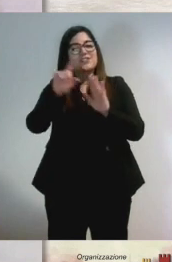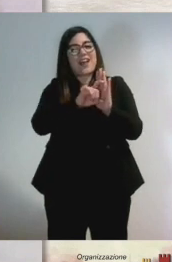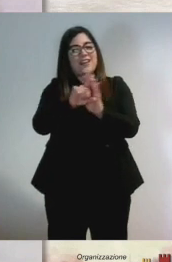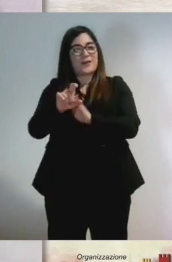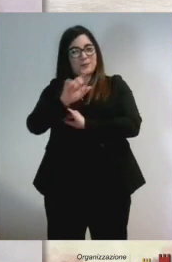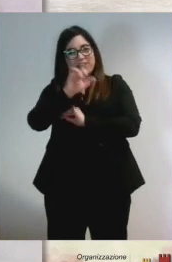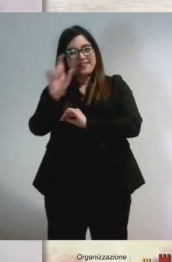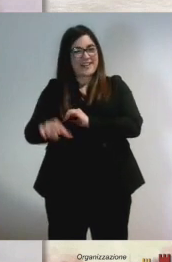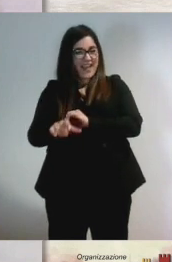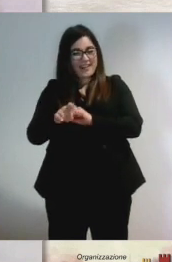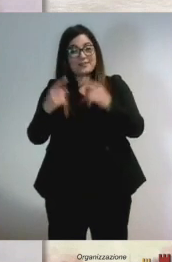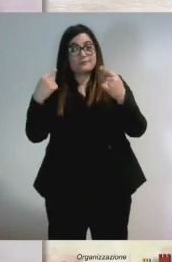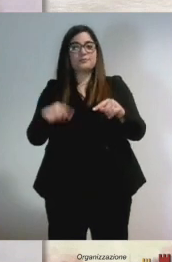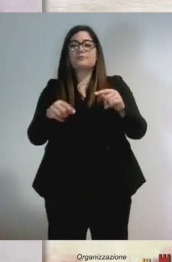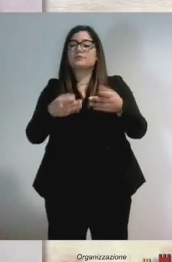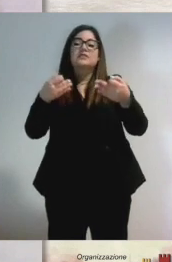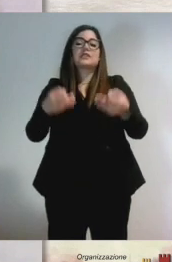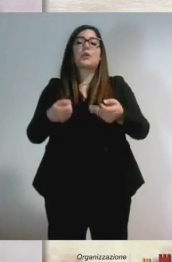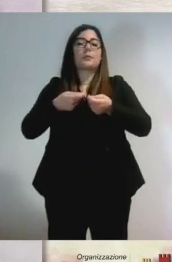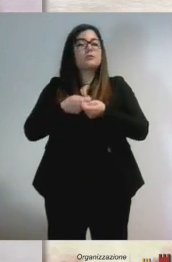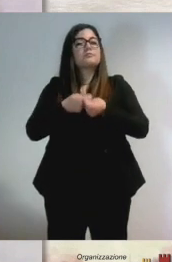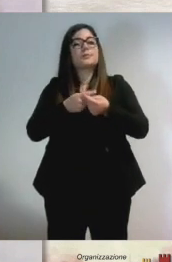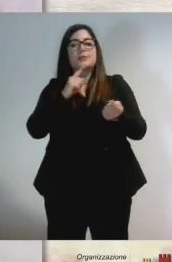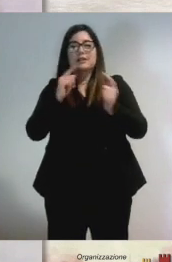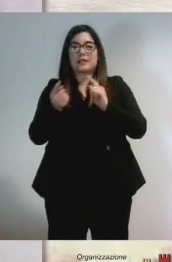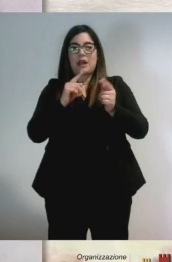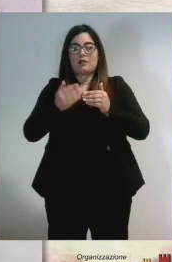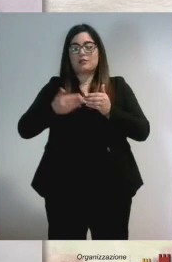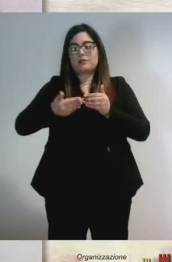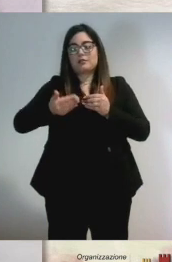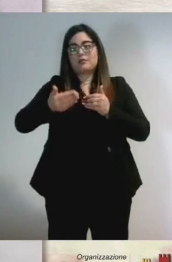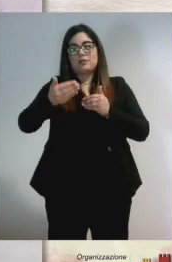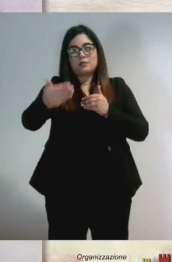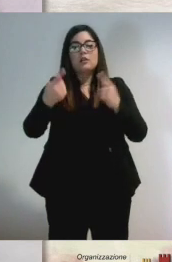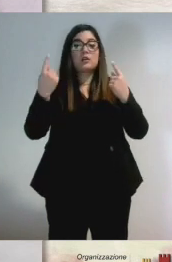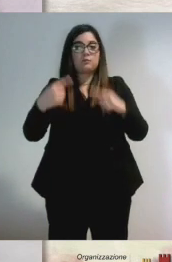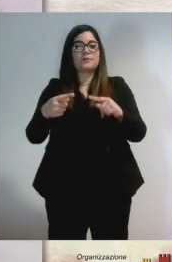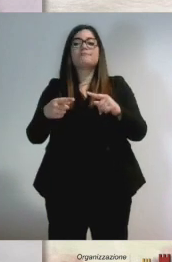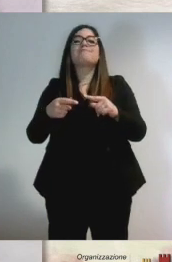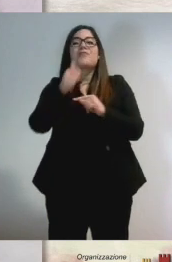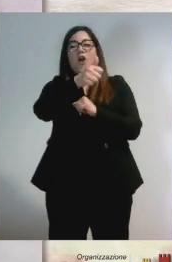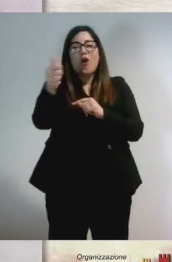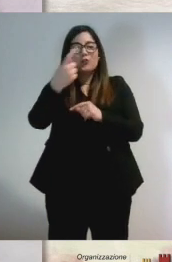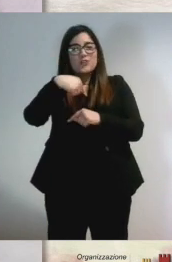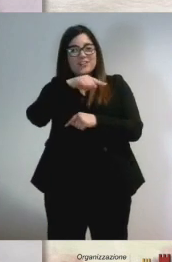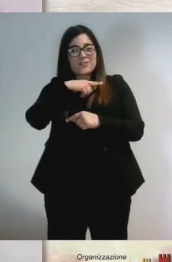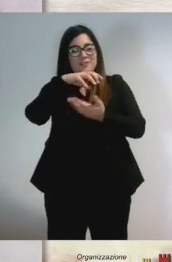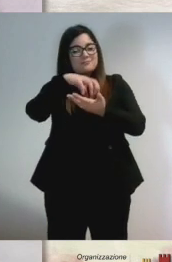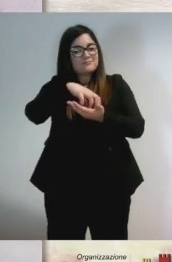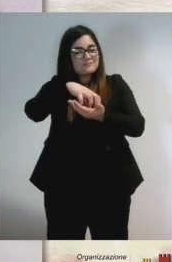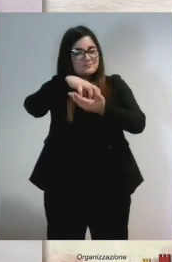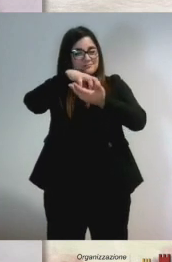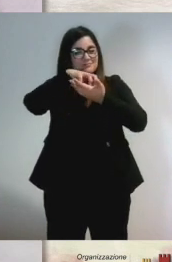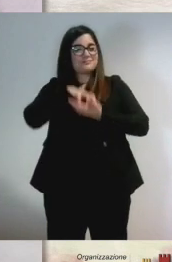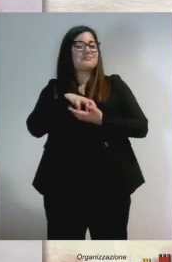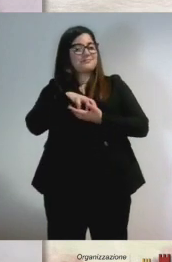dibattito anche nei prossimi giorni è un bagaglio prezioso che ognuno di noi porterà con sé tornando all'interno della propria